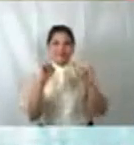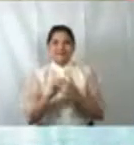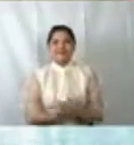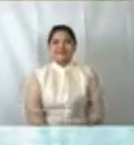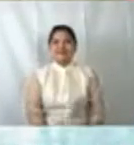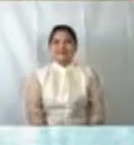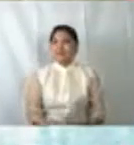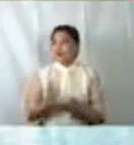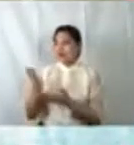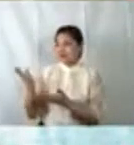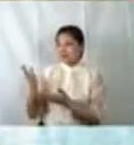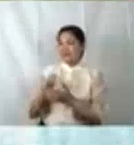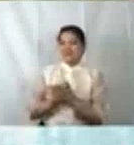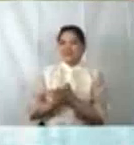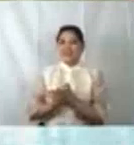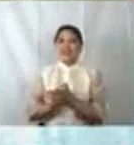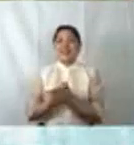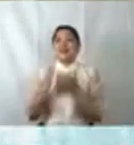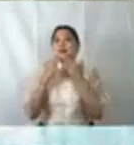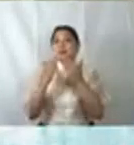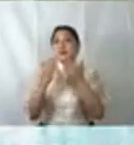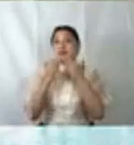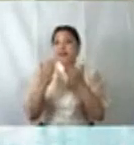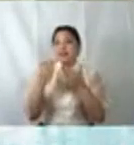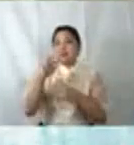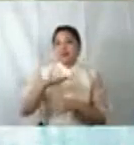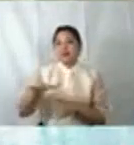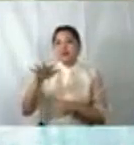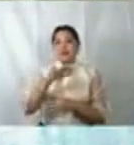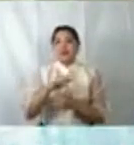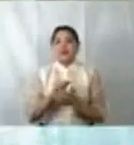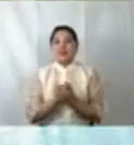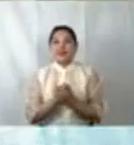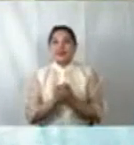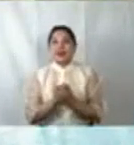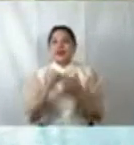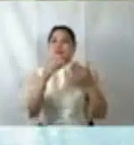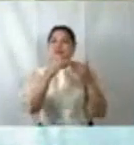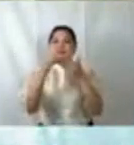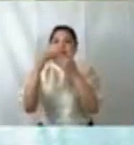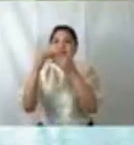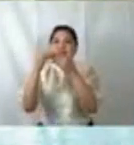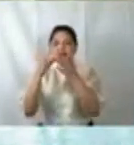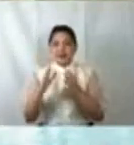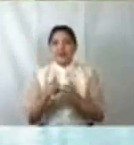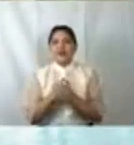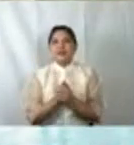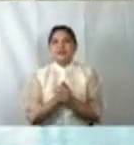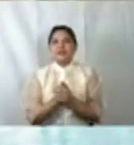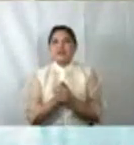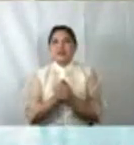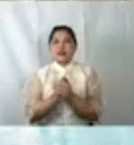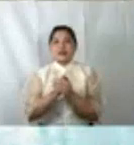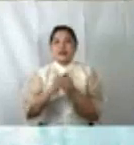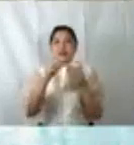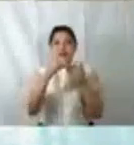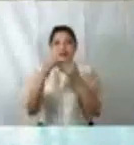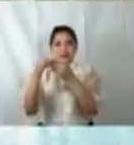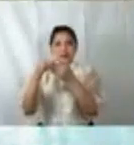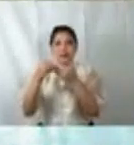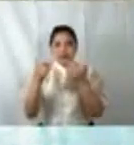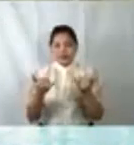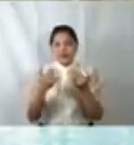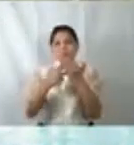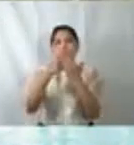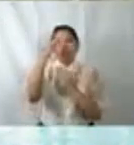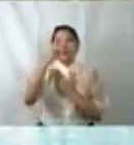Dr. Patagan? Nagpapasalamat din po tayo sa isang natatanging leader at edukador na siyang nanguna sa programang